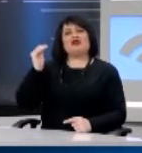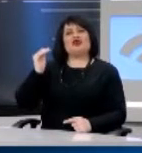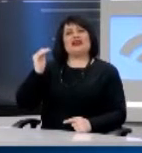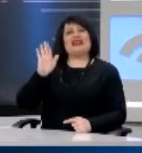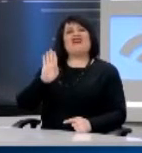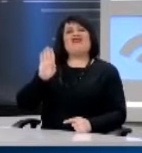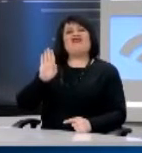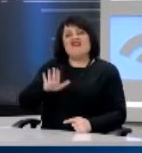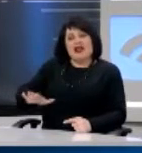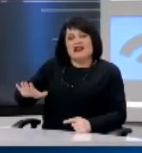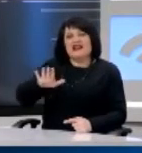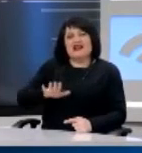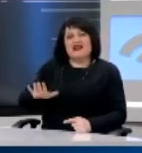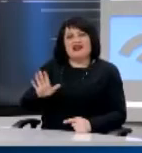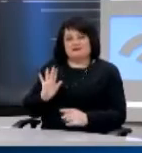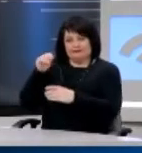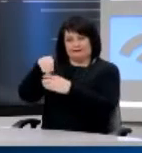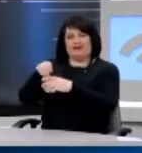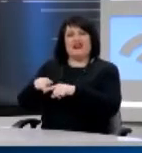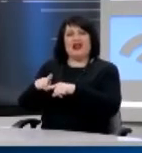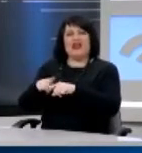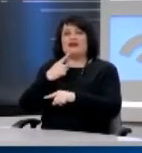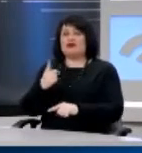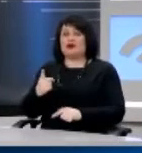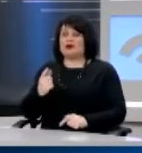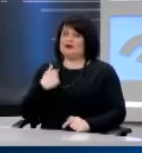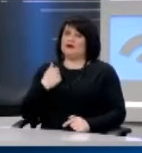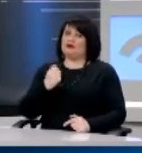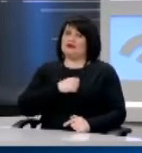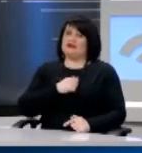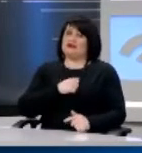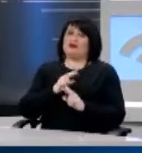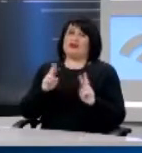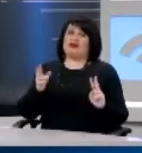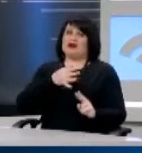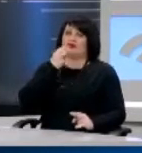Όμως εγώ πιστεύω και θα το πω καθαρά, εμείς πιστεύουμε ότι ο δρόμος αυτός είναι καταστροφικός.